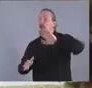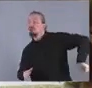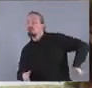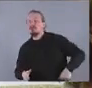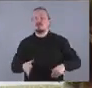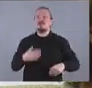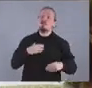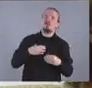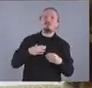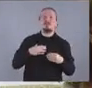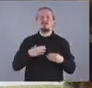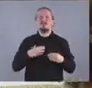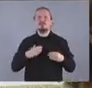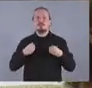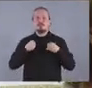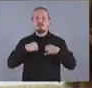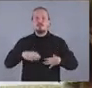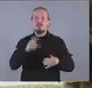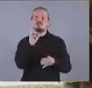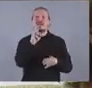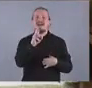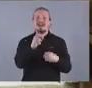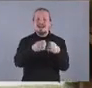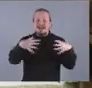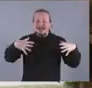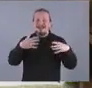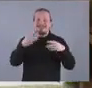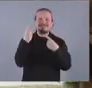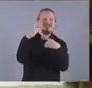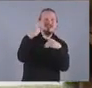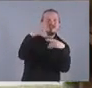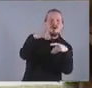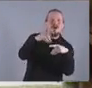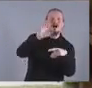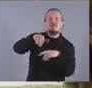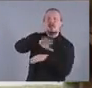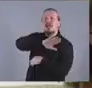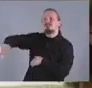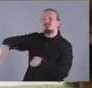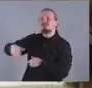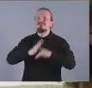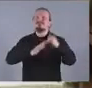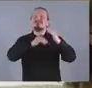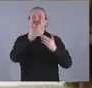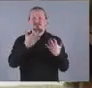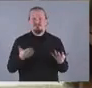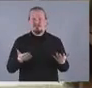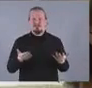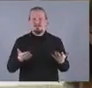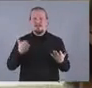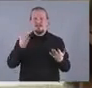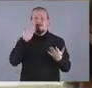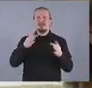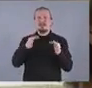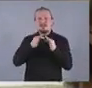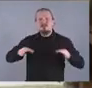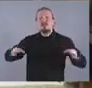la protection du poumon vert de la ville, puis la densification. S'il est question d'aménagement foncier, alors